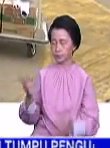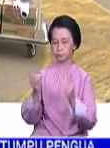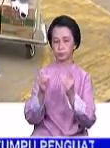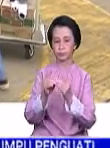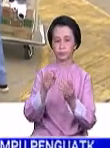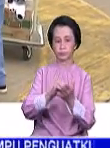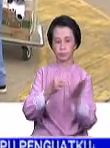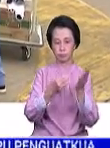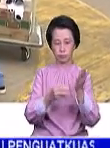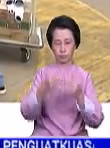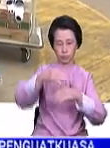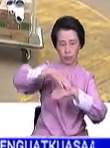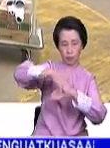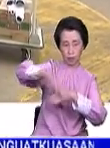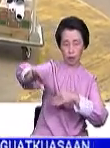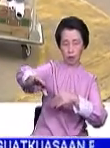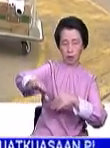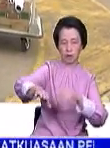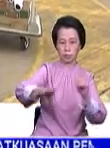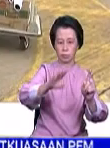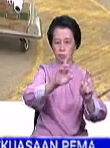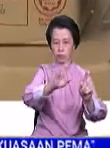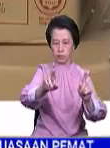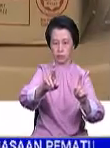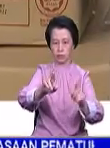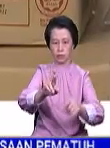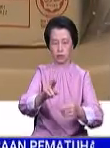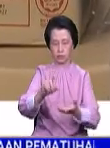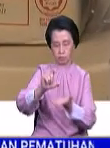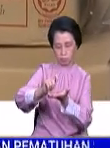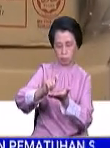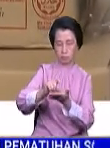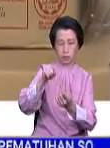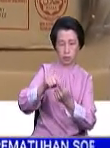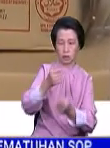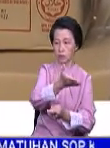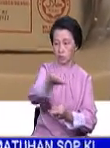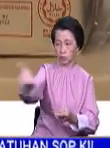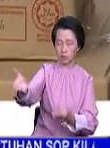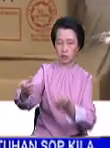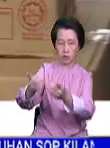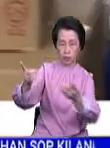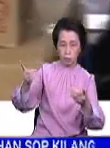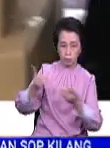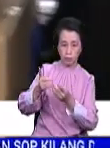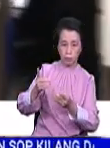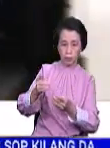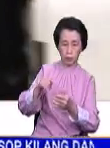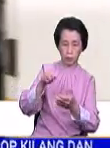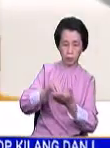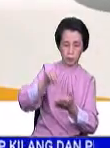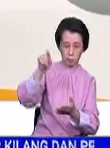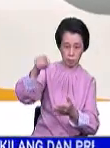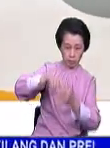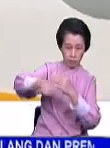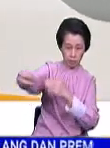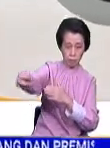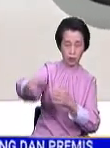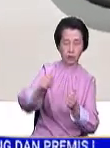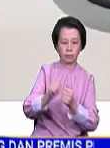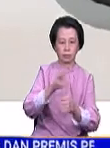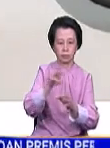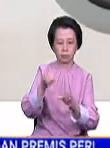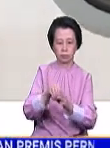di Miri selepas penghantaran lebih 1,000 dos vaksin Sinovac ke 9 buah klinik di daerah Telan Usang dan Mulu. Penduduk kampung